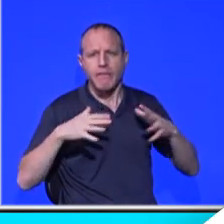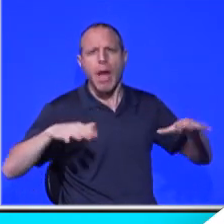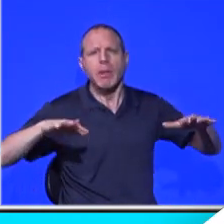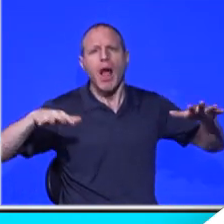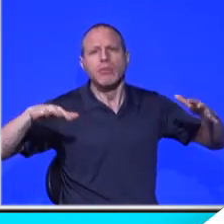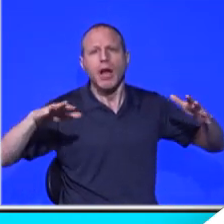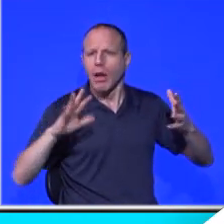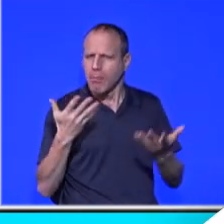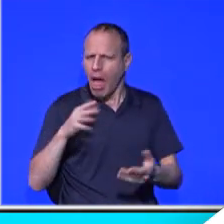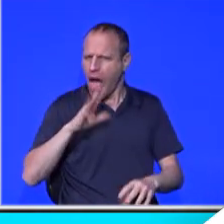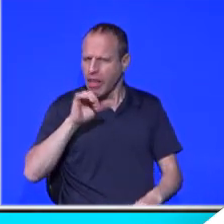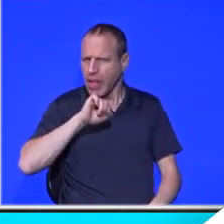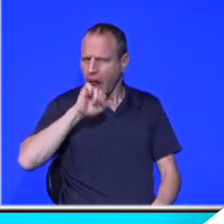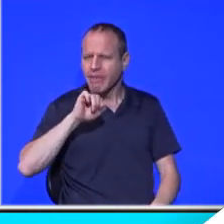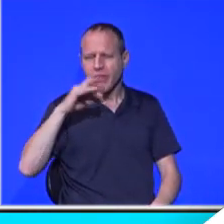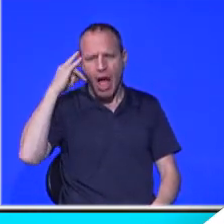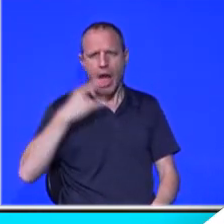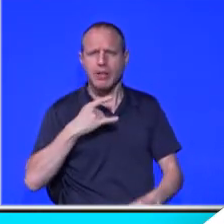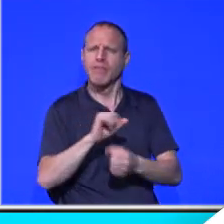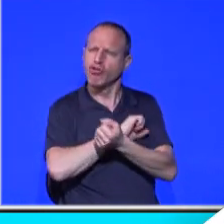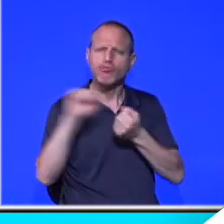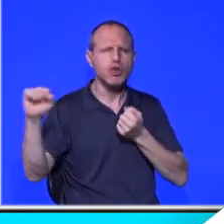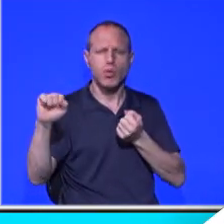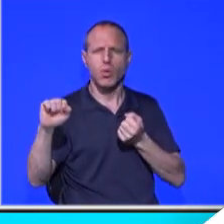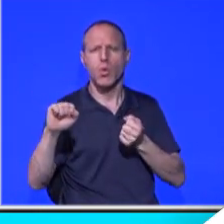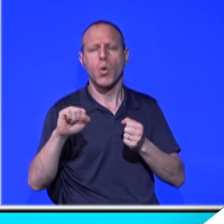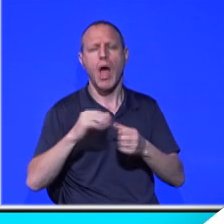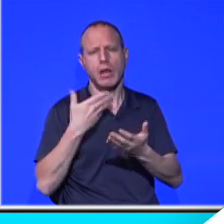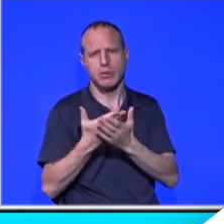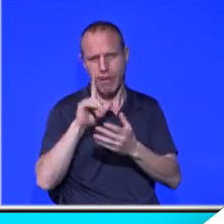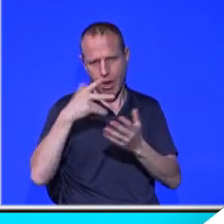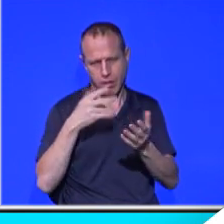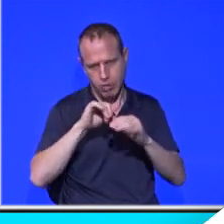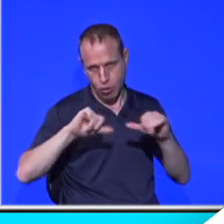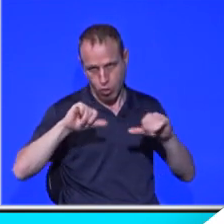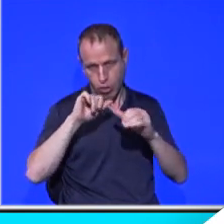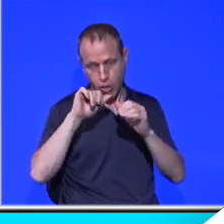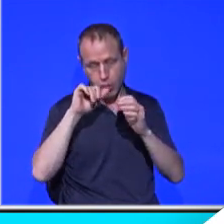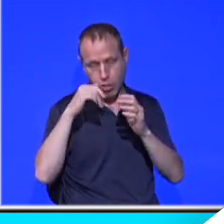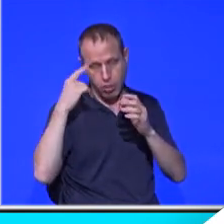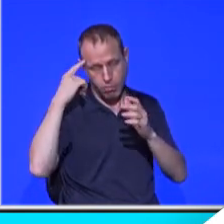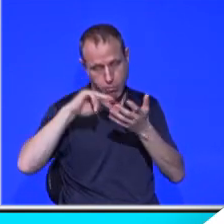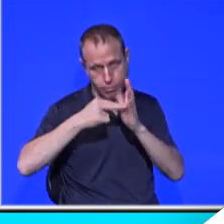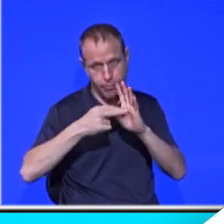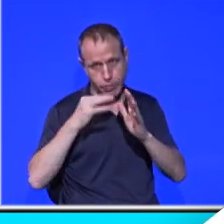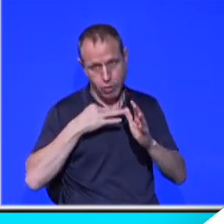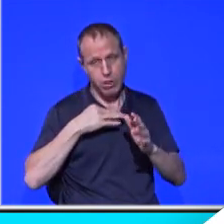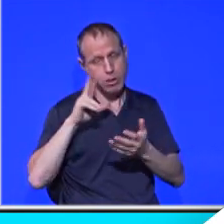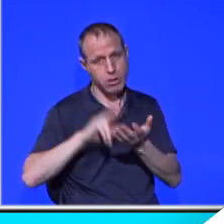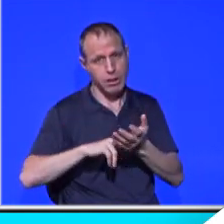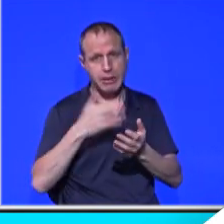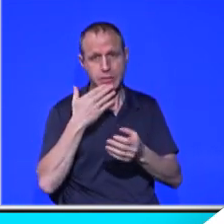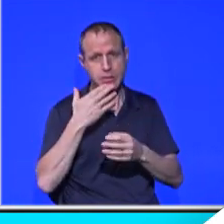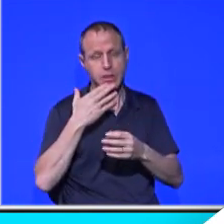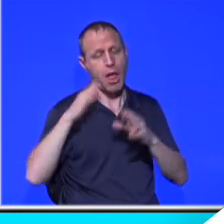נתחנף לחרדים, והשמידו את ההצעה הזאת, אבל הניתוח שלי צדק, ישראל באמת אחד לאחד חרבה